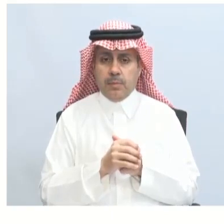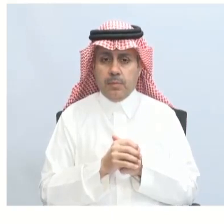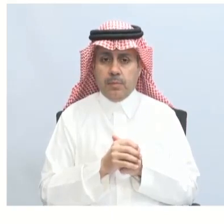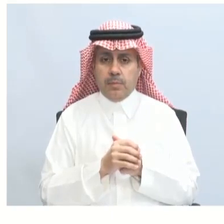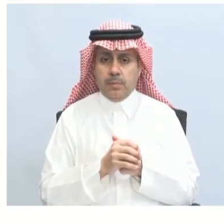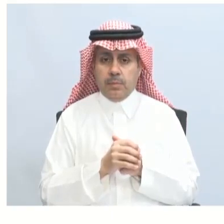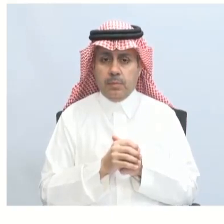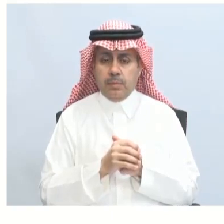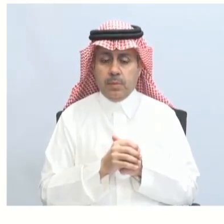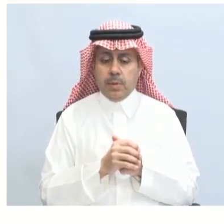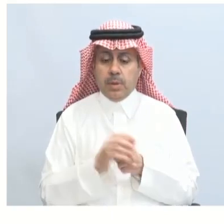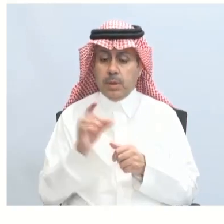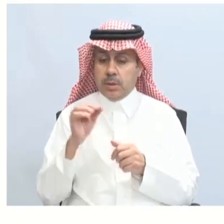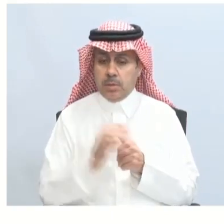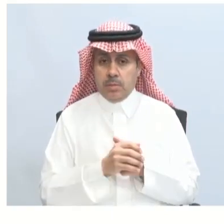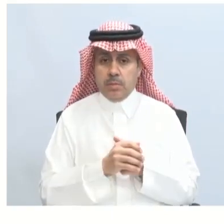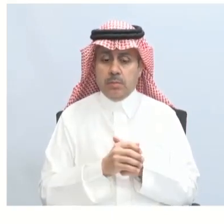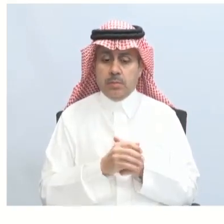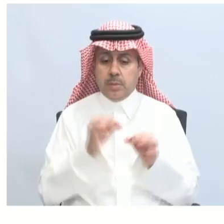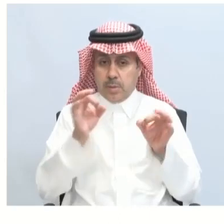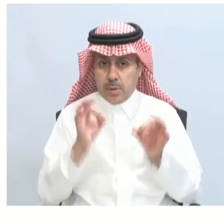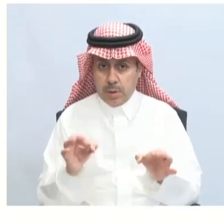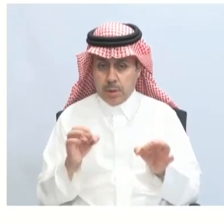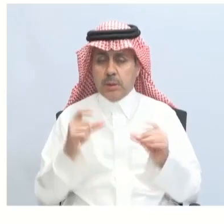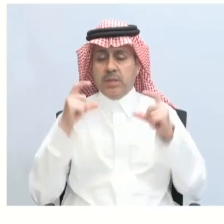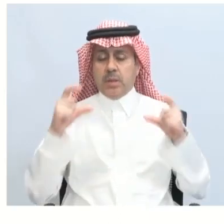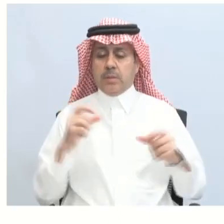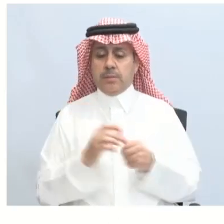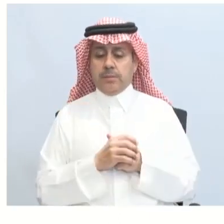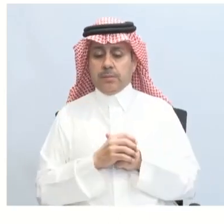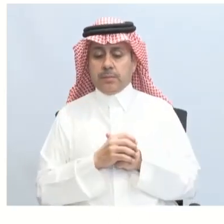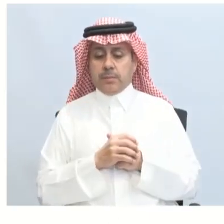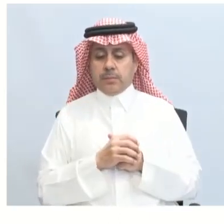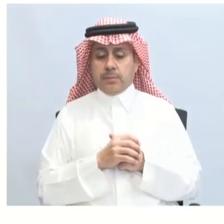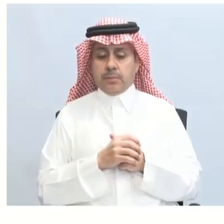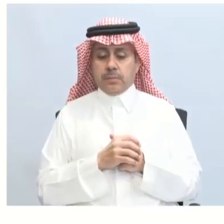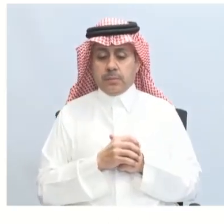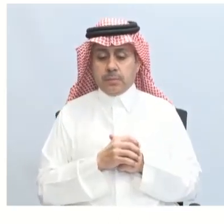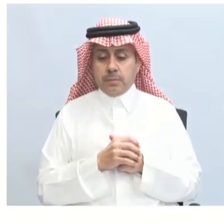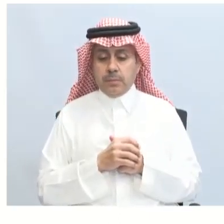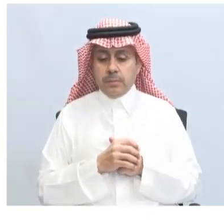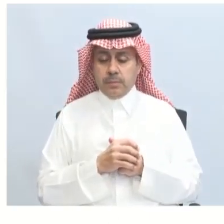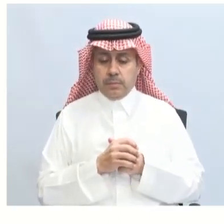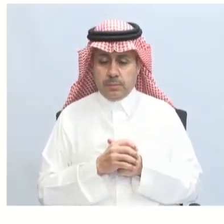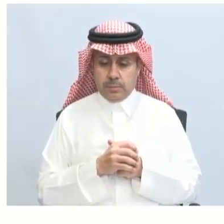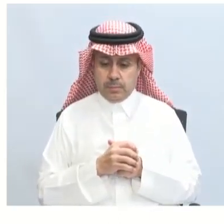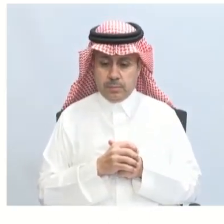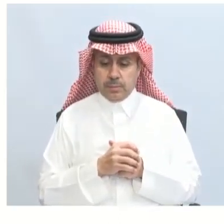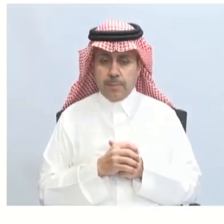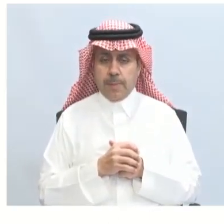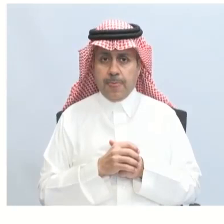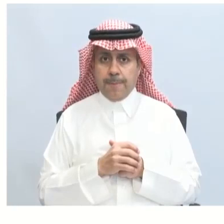ذلك احسنتم نقول اتل ما اوحي اليك من الكتاب واقم الصلاه ان الصلاه تنهى عن الفحشاء والمنكر